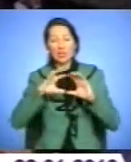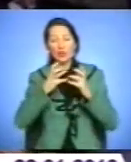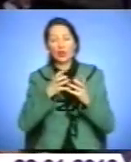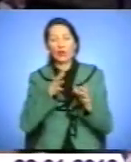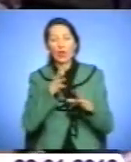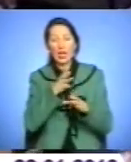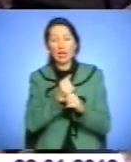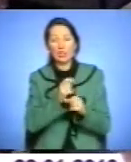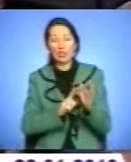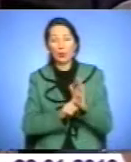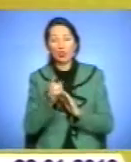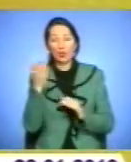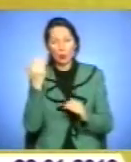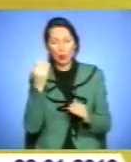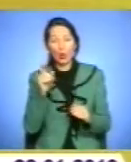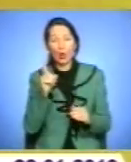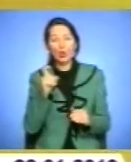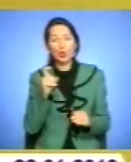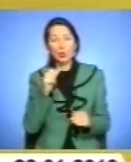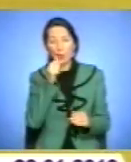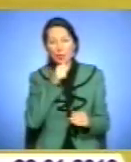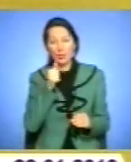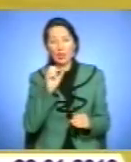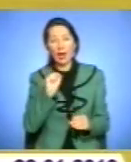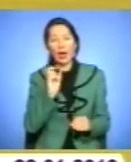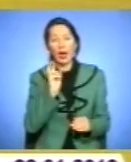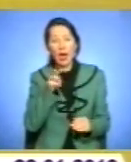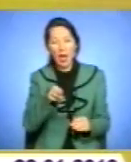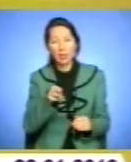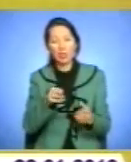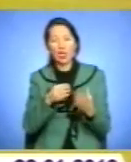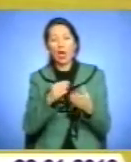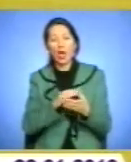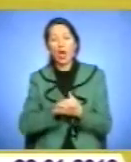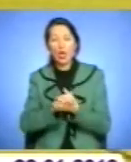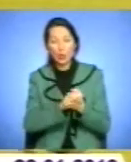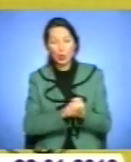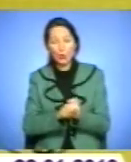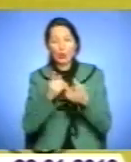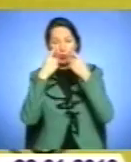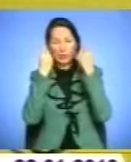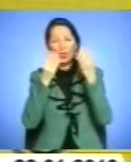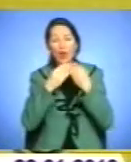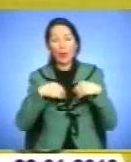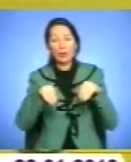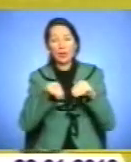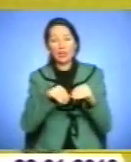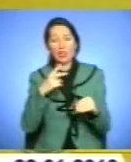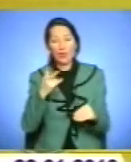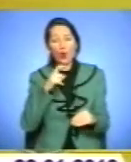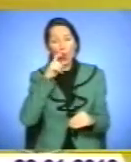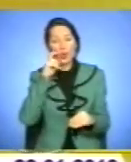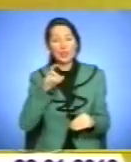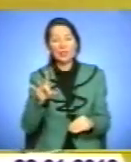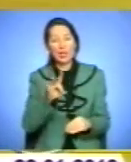століття, акт Злуки проголосив об'єднання двох українських республік,